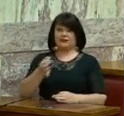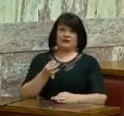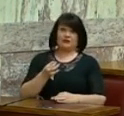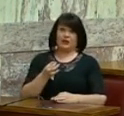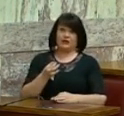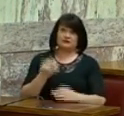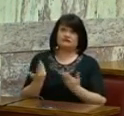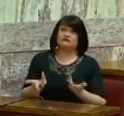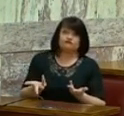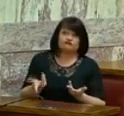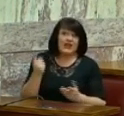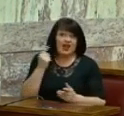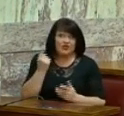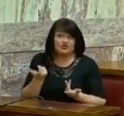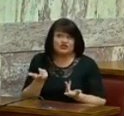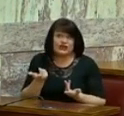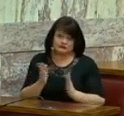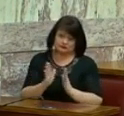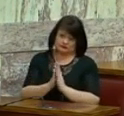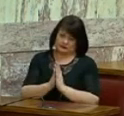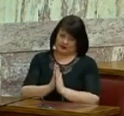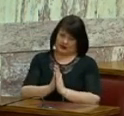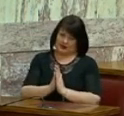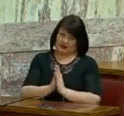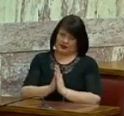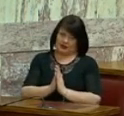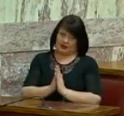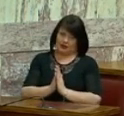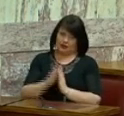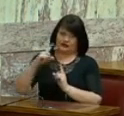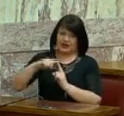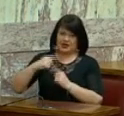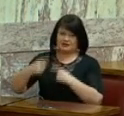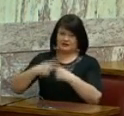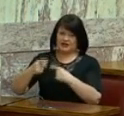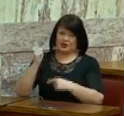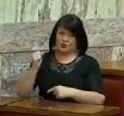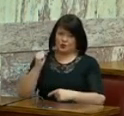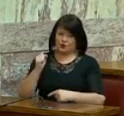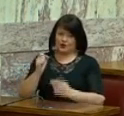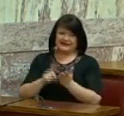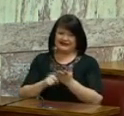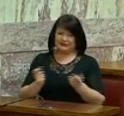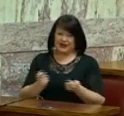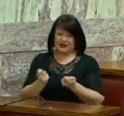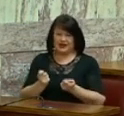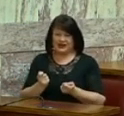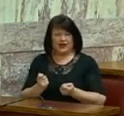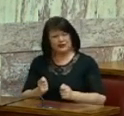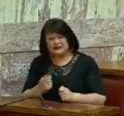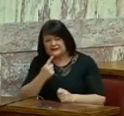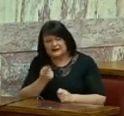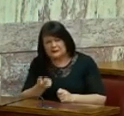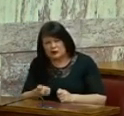οποία... Κύριε Τραγάκη, σας παρακαλώ, είστε πιο έμπειρος και από μένα. Τι πρέπει ακριβώς να κάνω, για πείτε το.